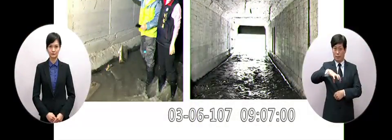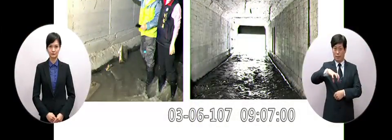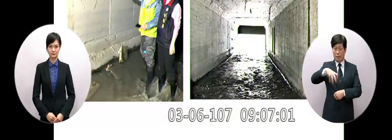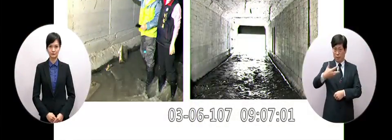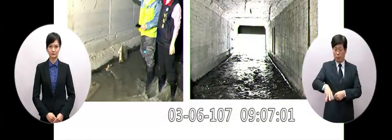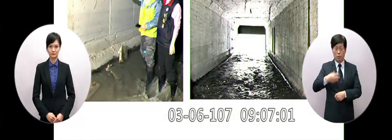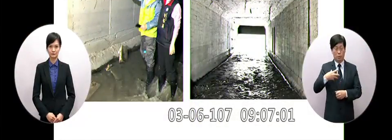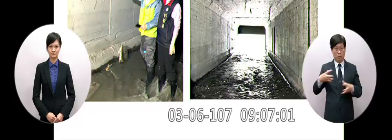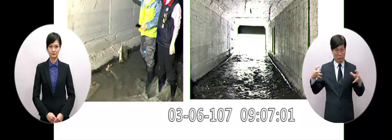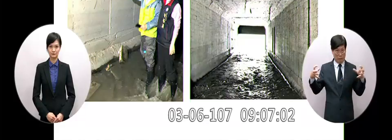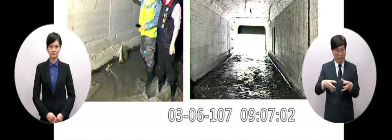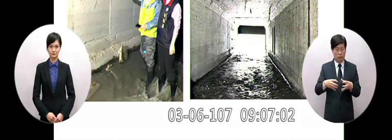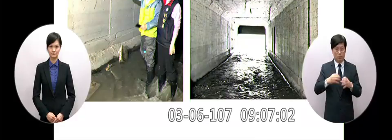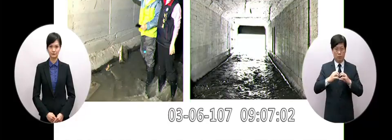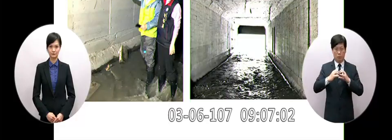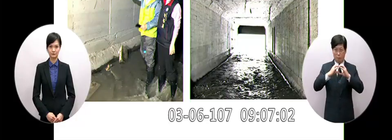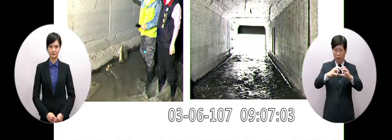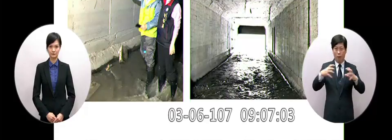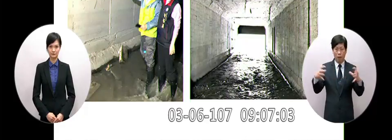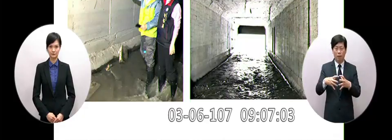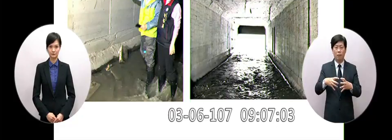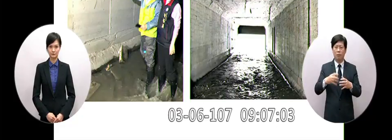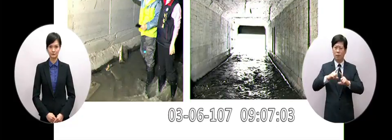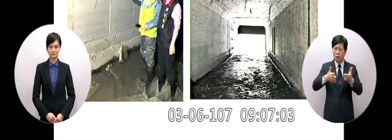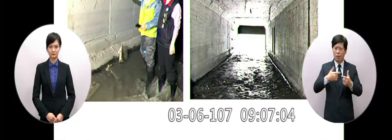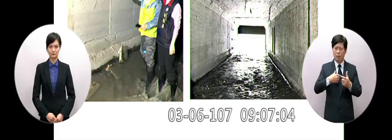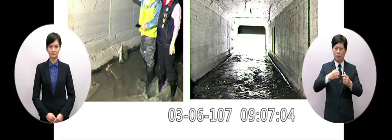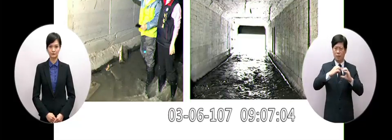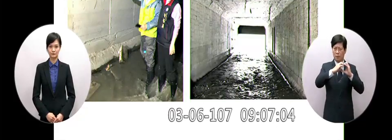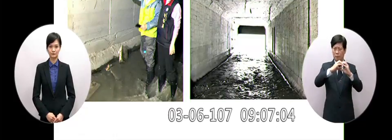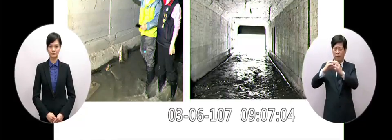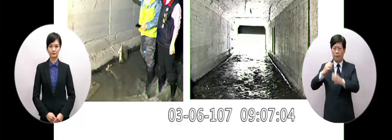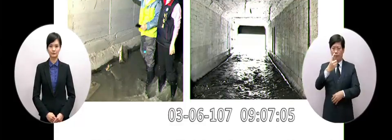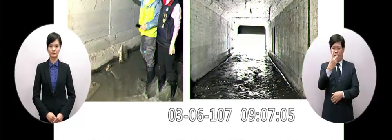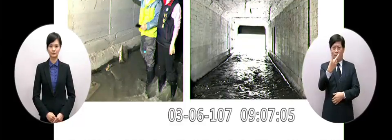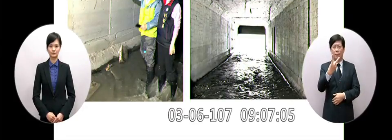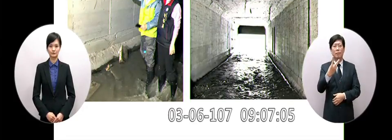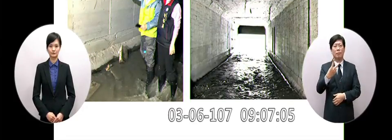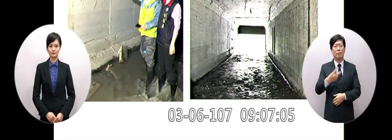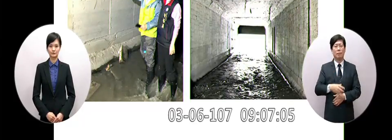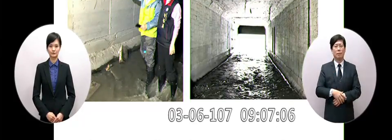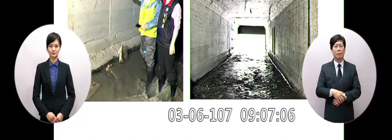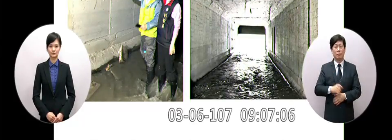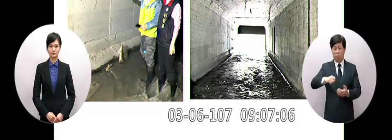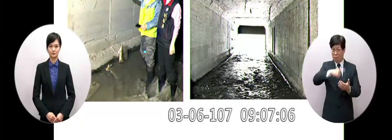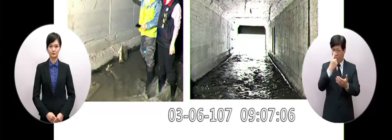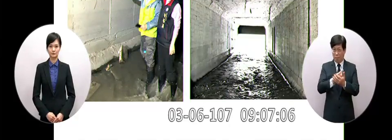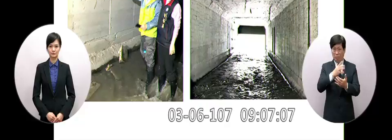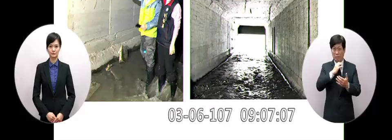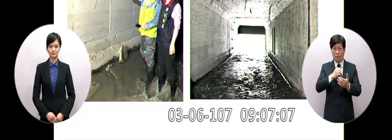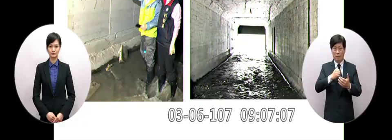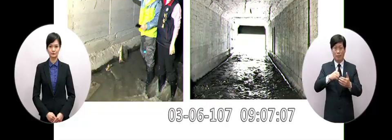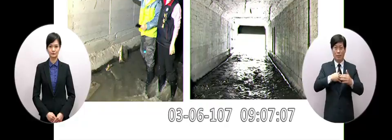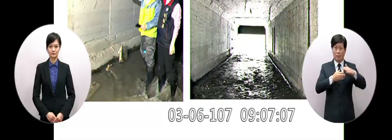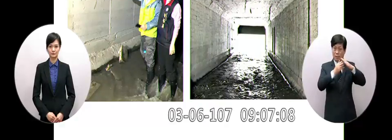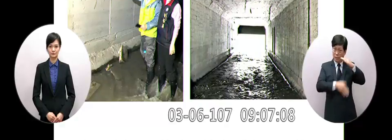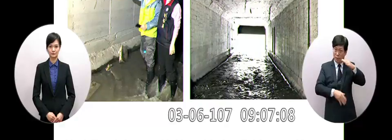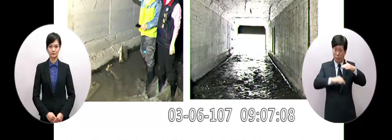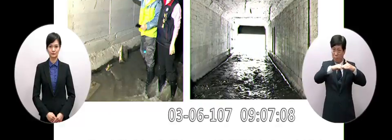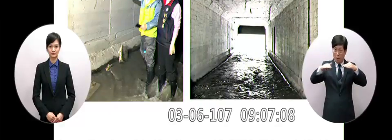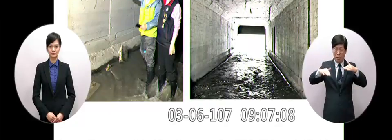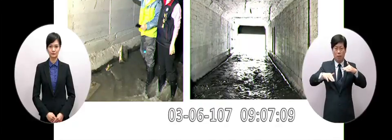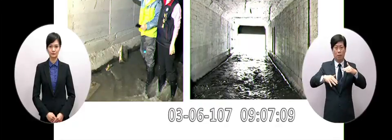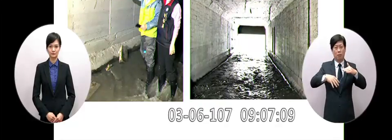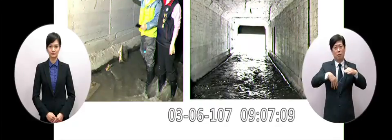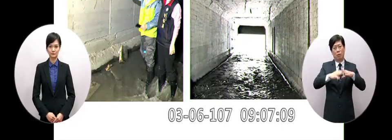是共构的，那个上面呢好，那大概有12支管，所以它把整个涵管的墙面还有上面通